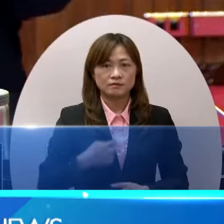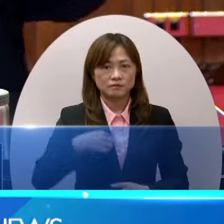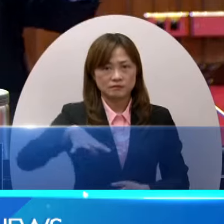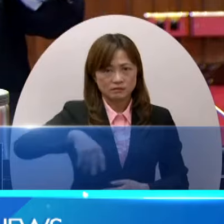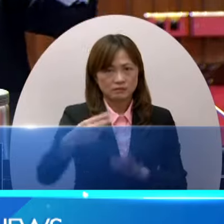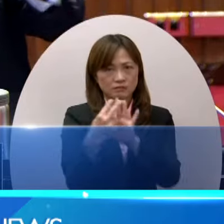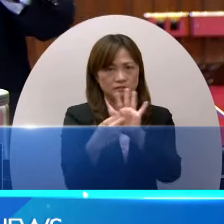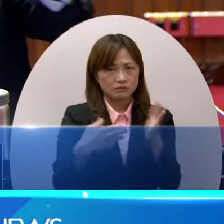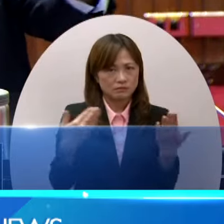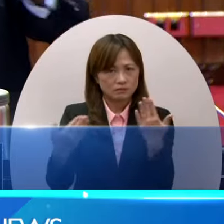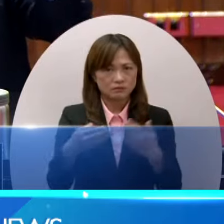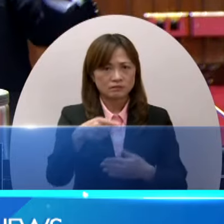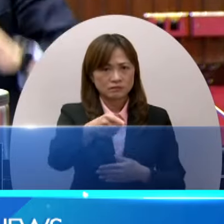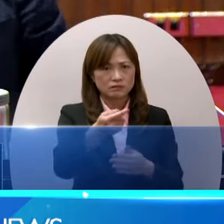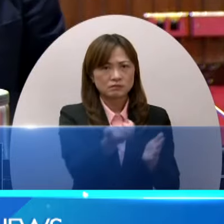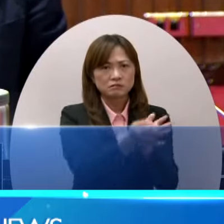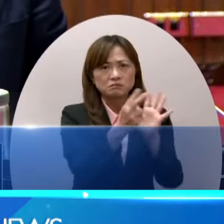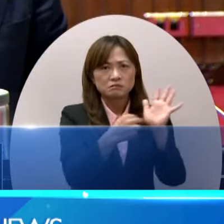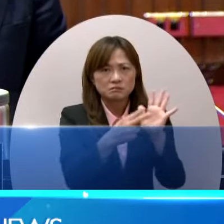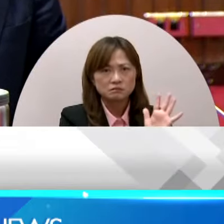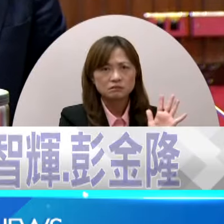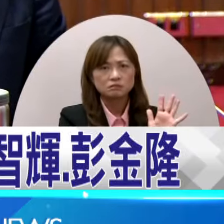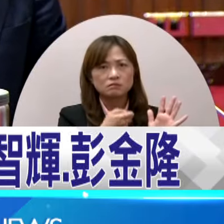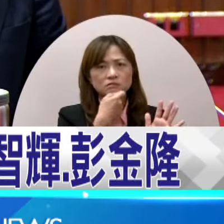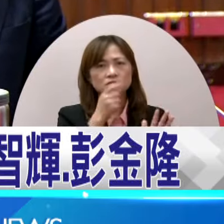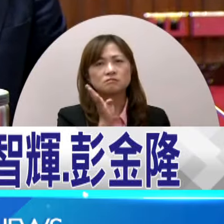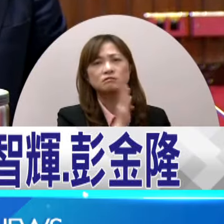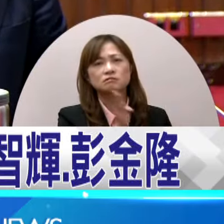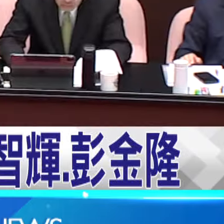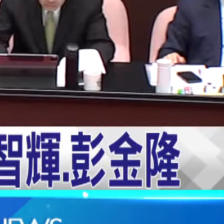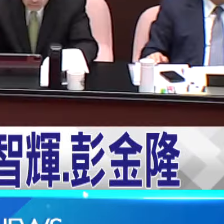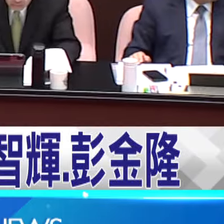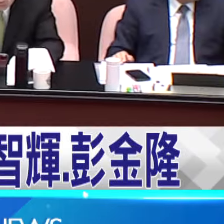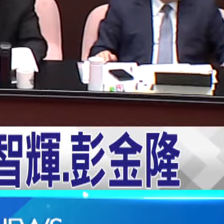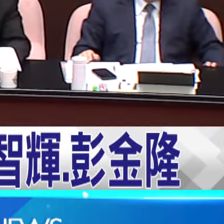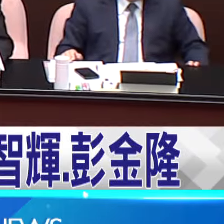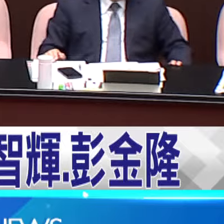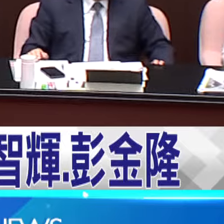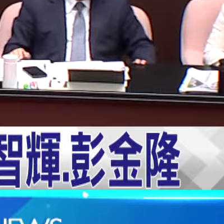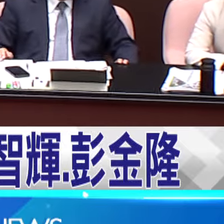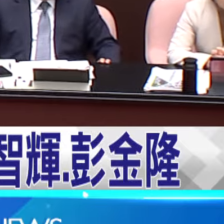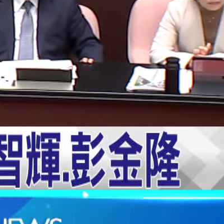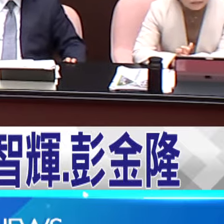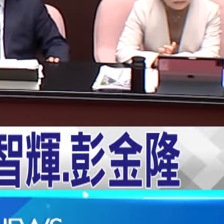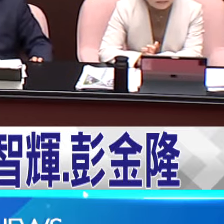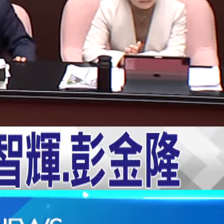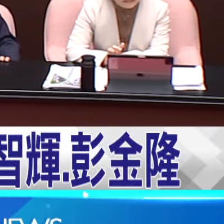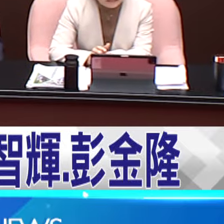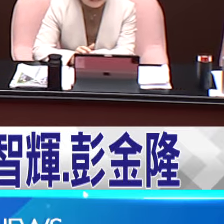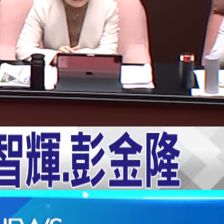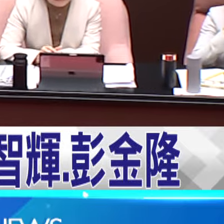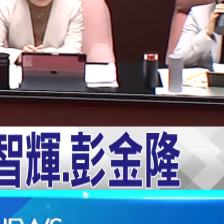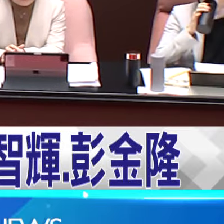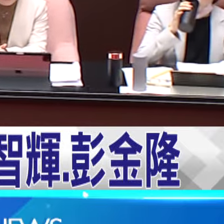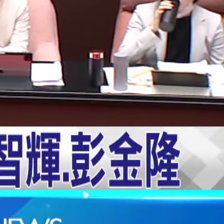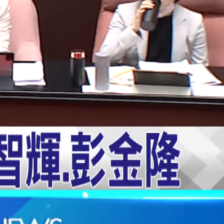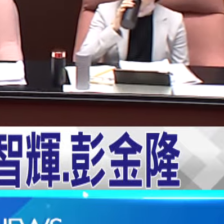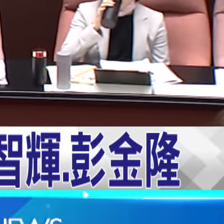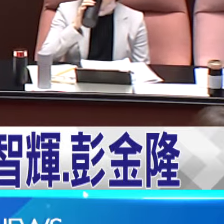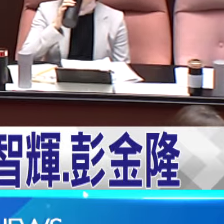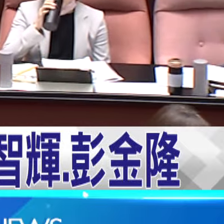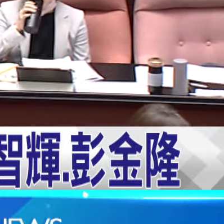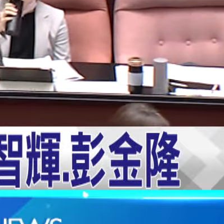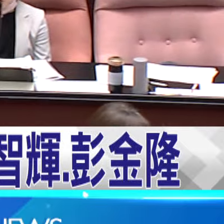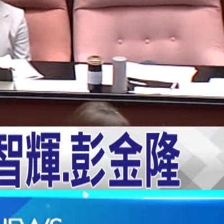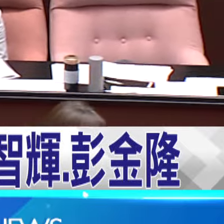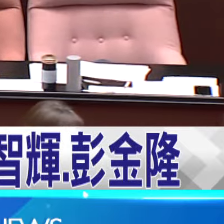你刚刚这个说明有说跟没说一样。好， 一一点名新内阁缺失，但对财经内阁不满的恐怕不止王世坚。先前财经内阁和